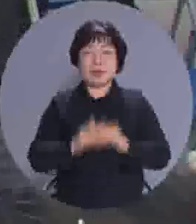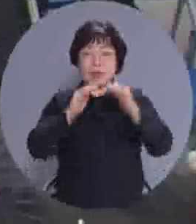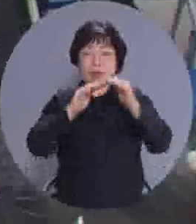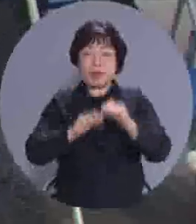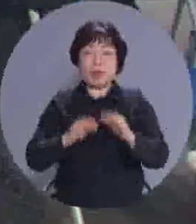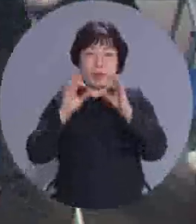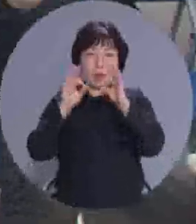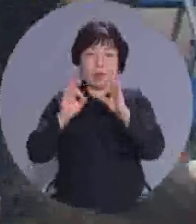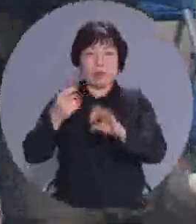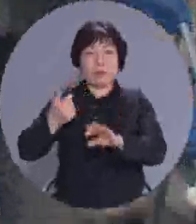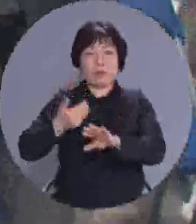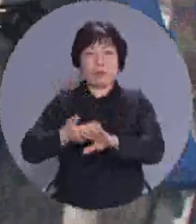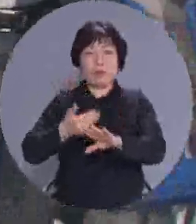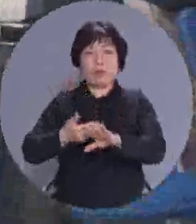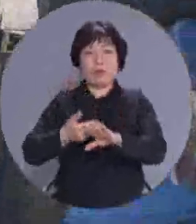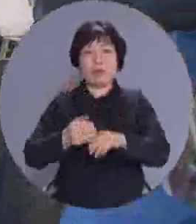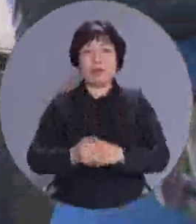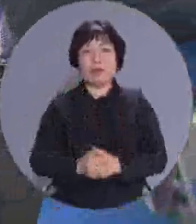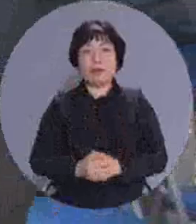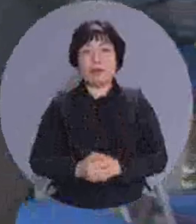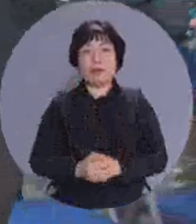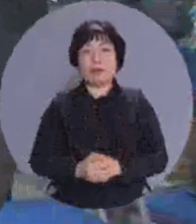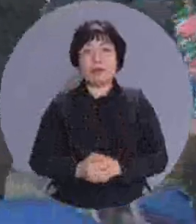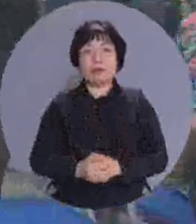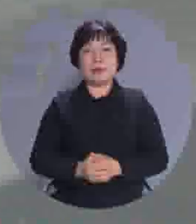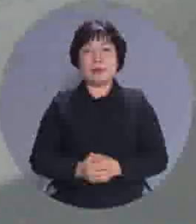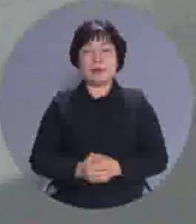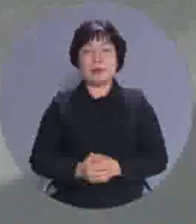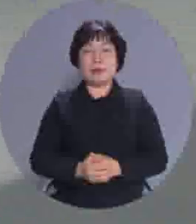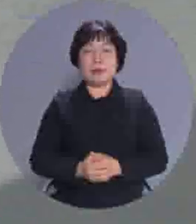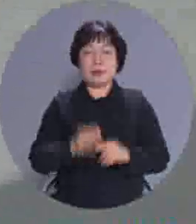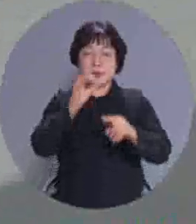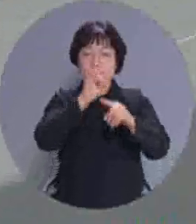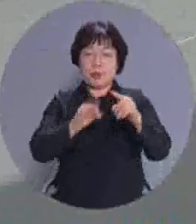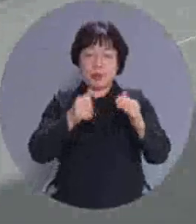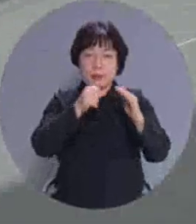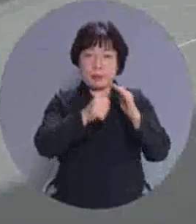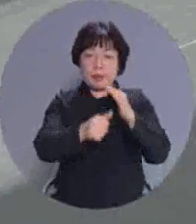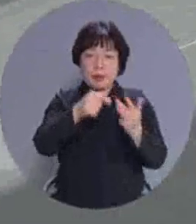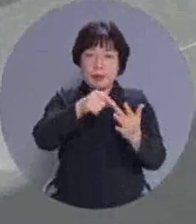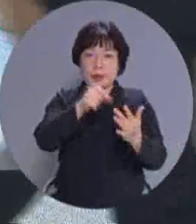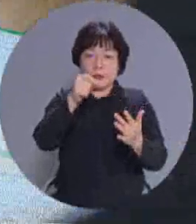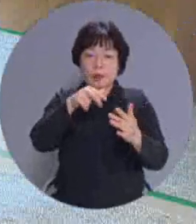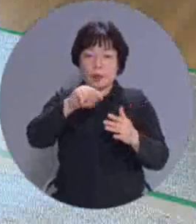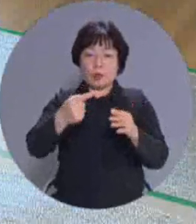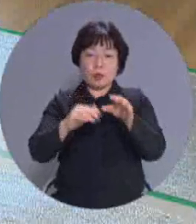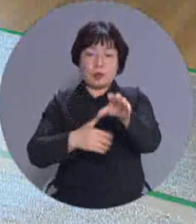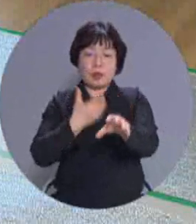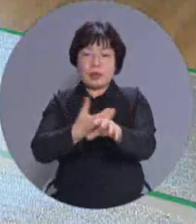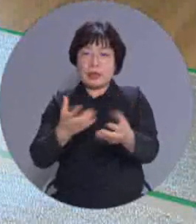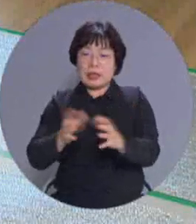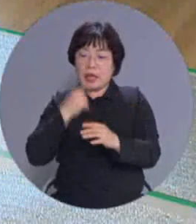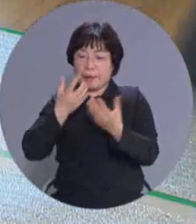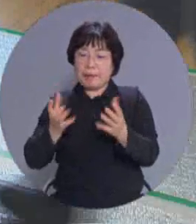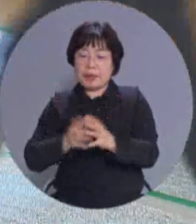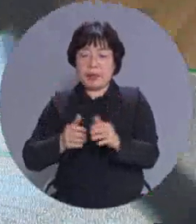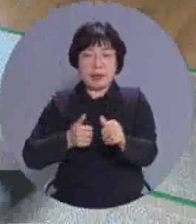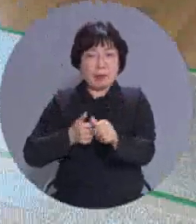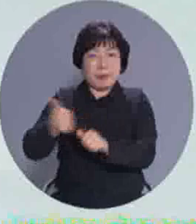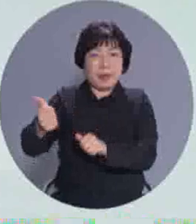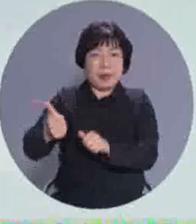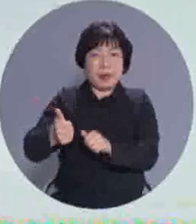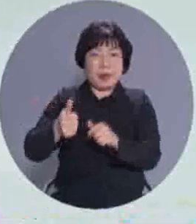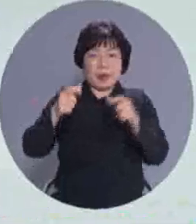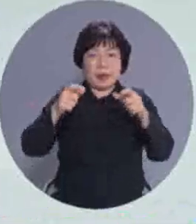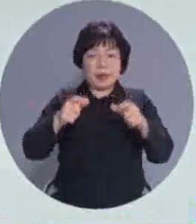그렇지만 자세히 들여다보면 사정이 달라집니다. 비례대표 선거에서 조국혁신당이 민주당을 제치고 지역